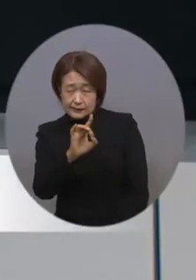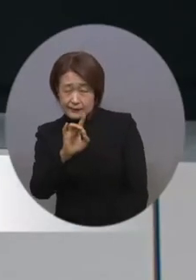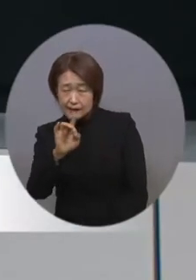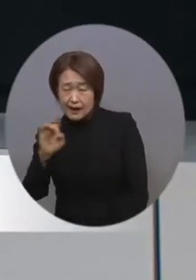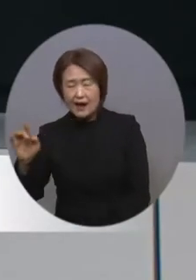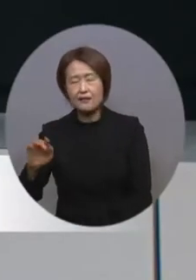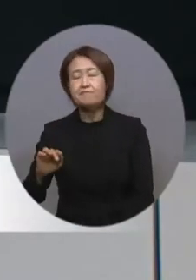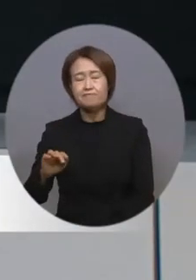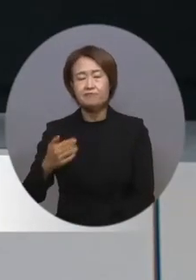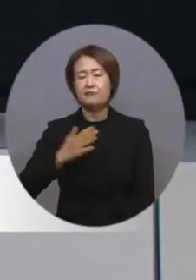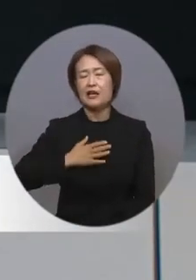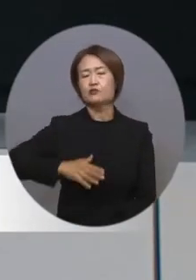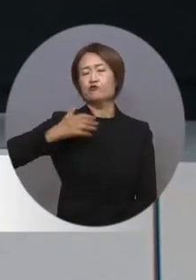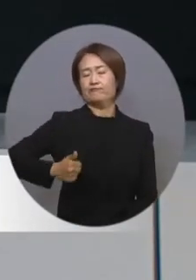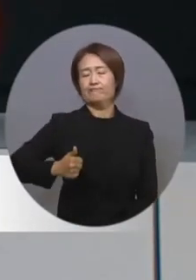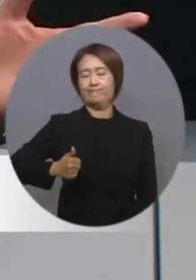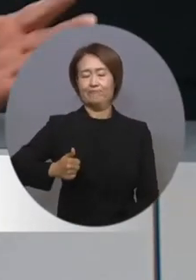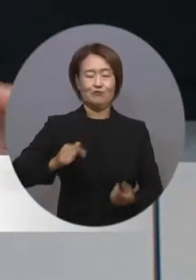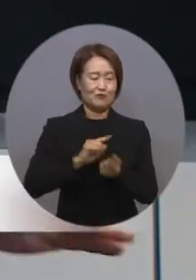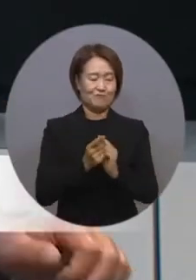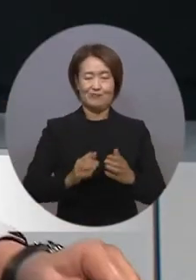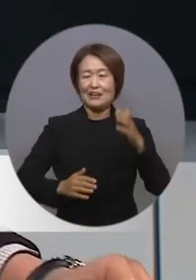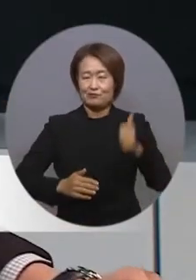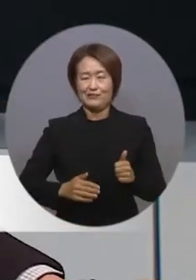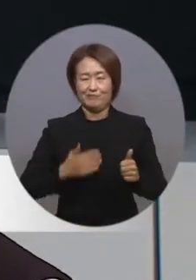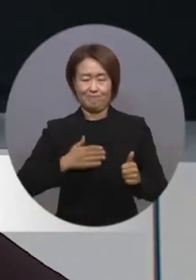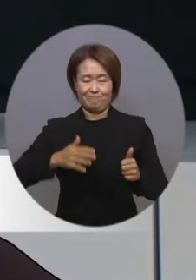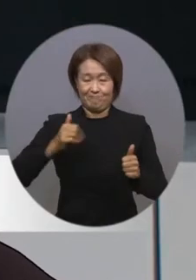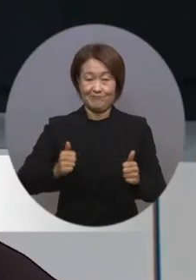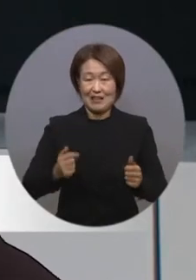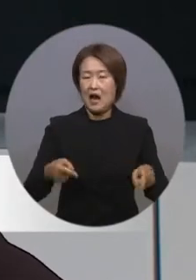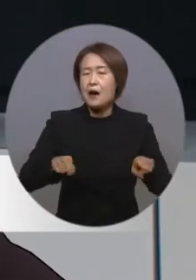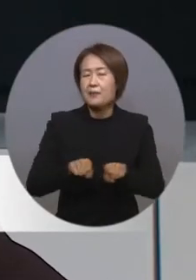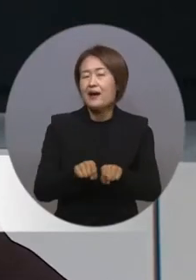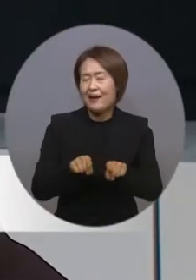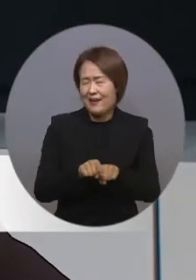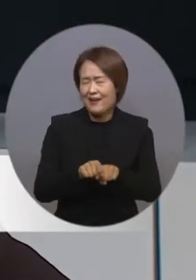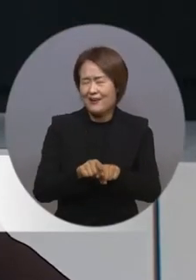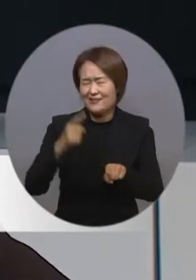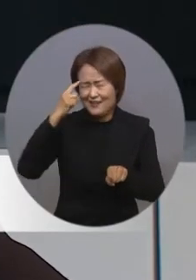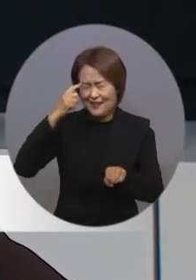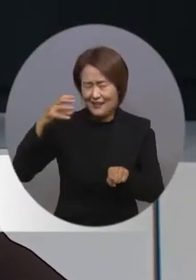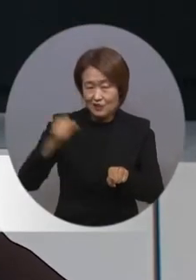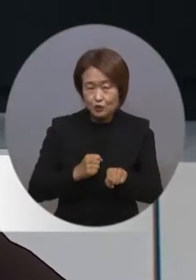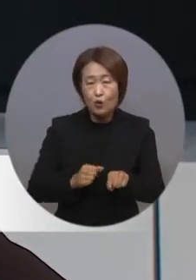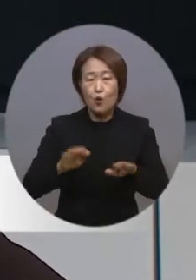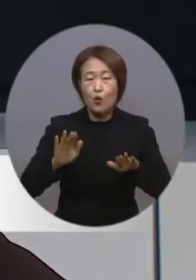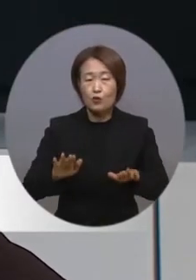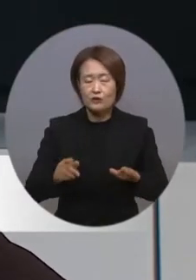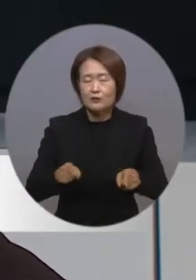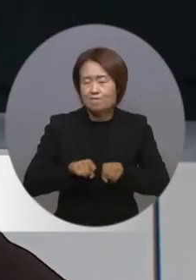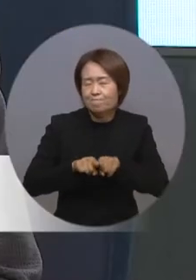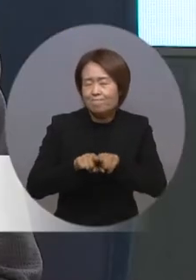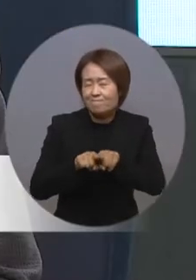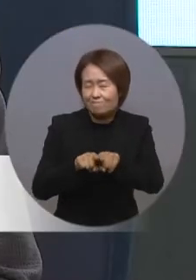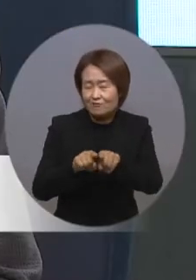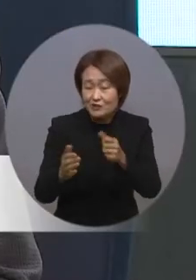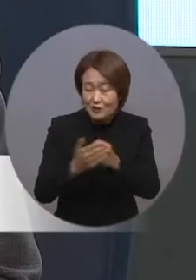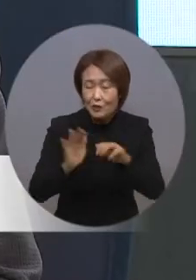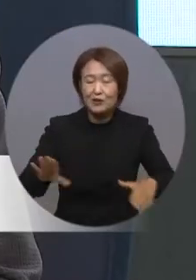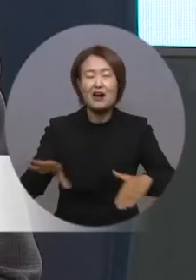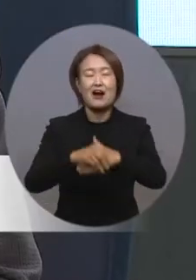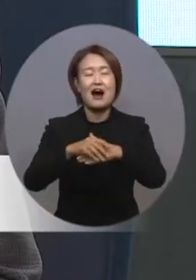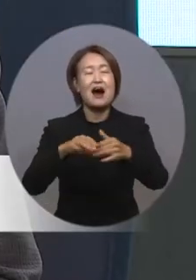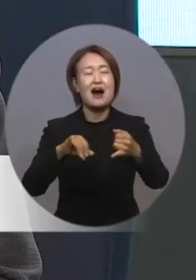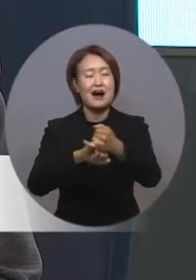하나하나 서로 이게 내가 주인의식을 가지고 함께 뛰는 오늘 이 자리가 아닌가 생각합니다. 이런 걸